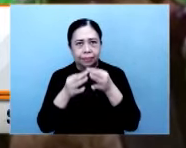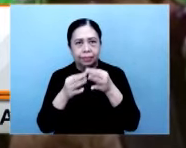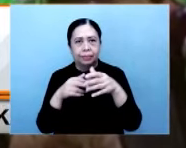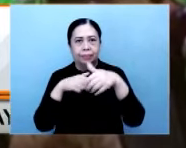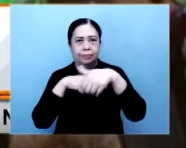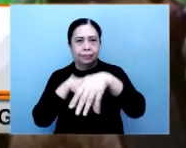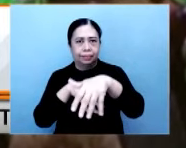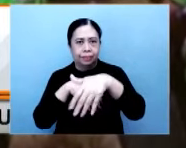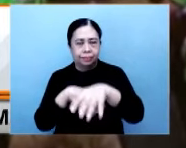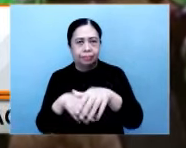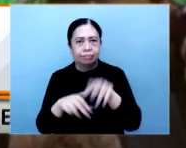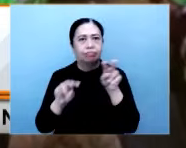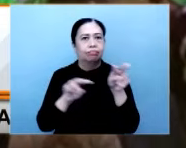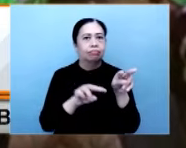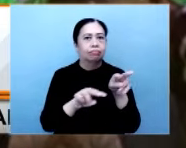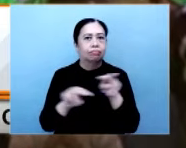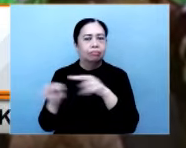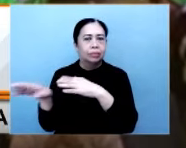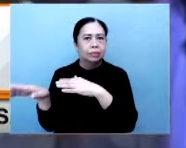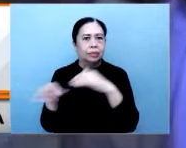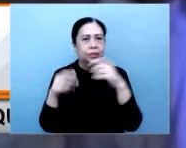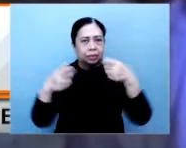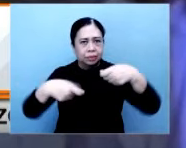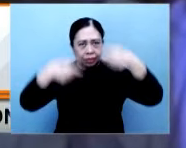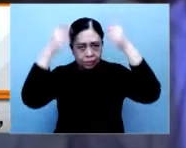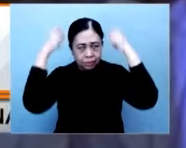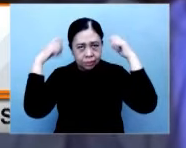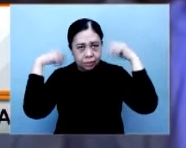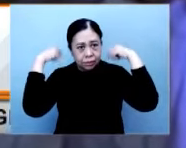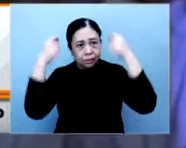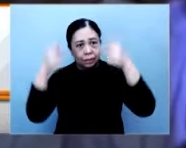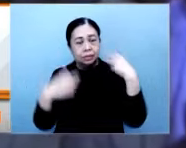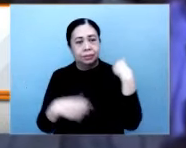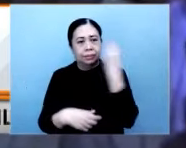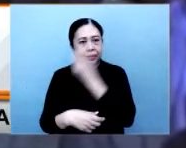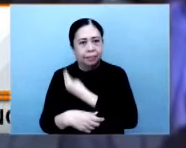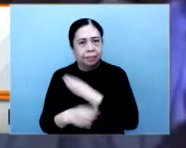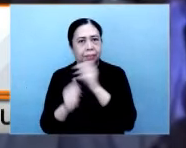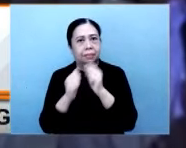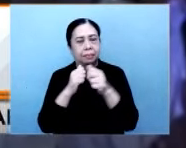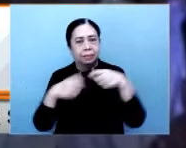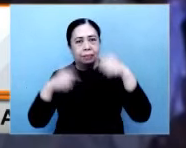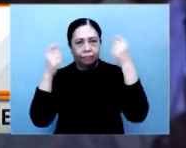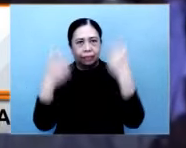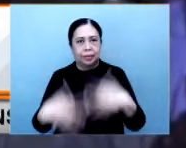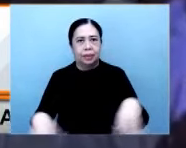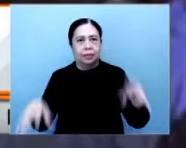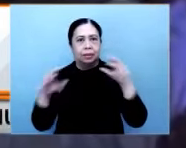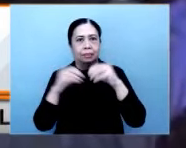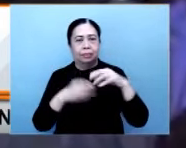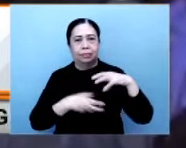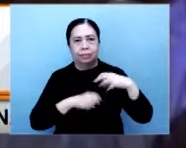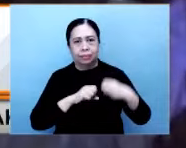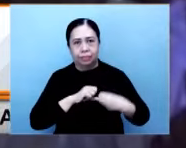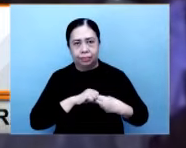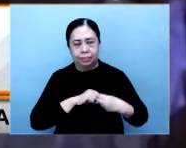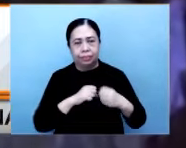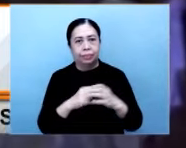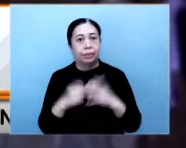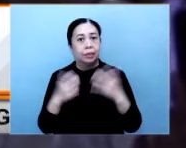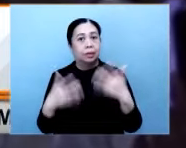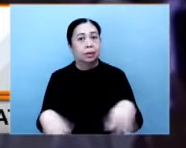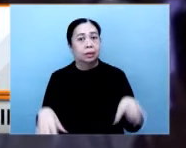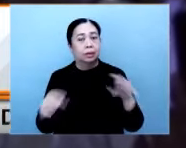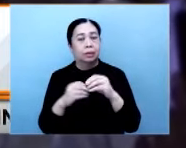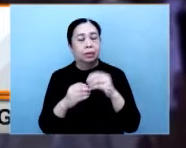ng mga deboto ang pag-alis ng belo sa mahal na birhen na sa gisag ng pagtatapos ng kanyang pagluluksa. Nagtapos ito sa